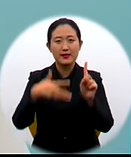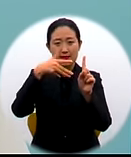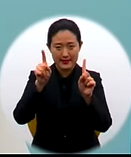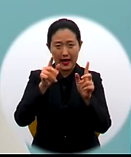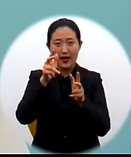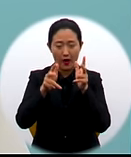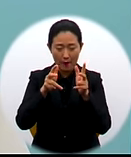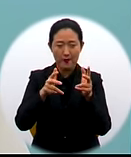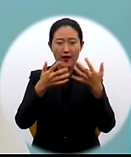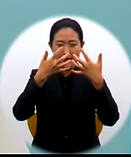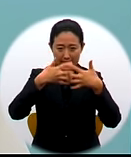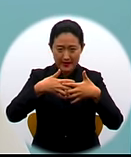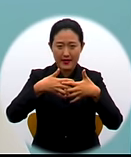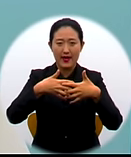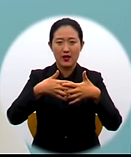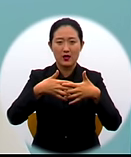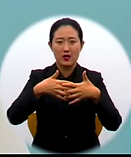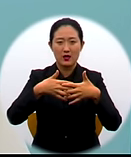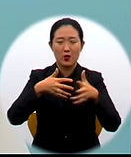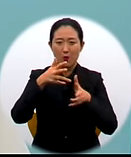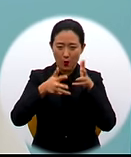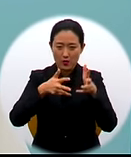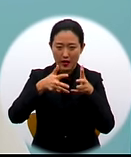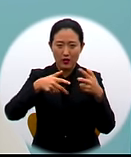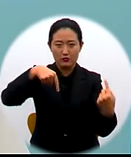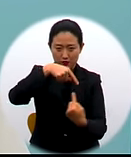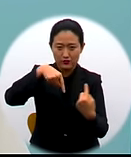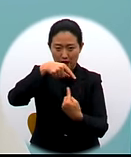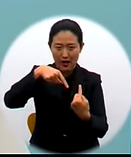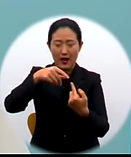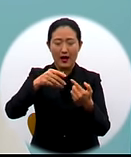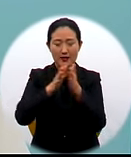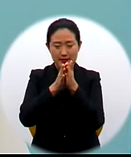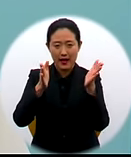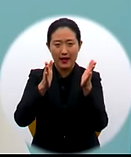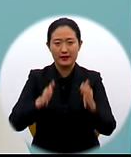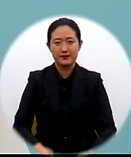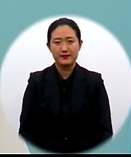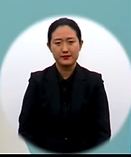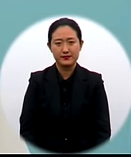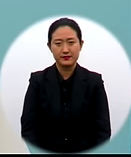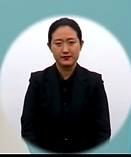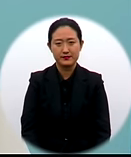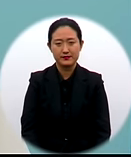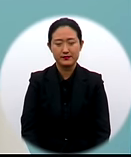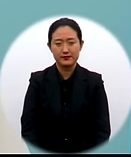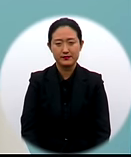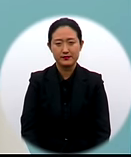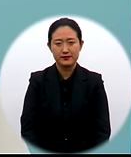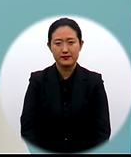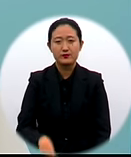이후입니다. 기계화와 자동화, 공장화를 거치면서 기업이라는 것이 생겨나기 시작했는데요. 이 기업이 딱 생겨나던